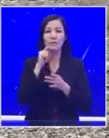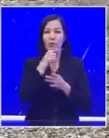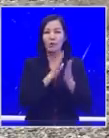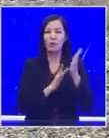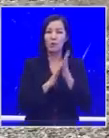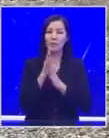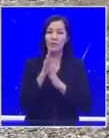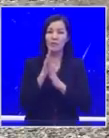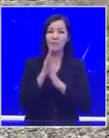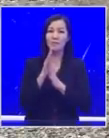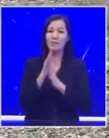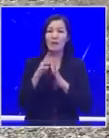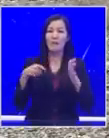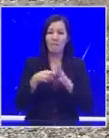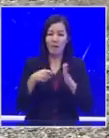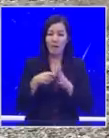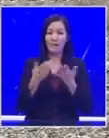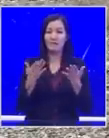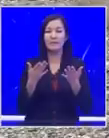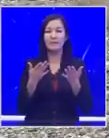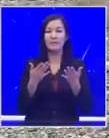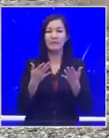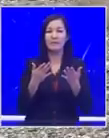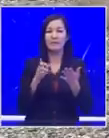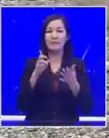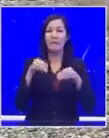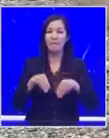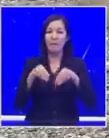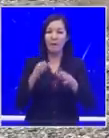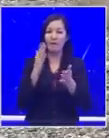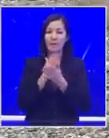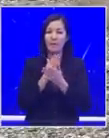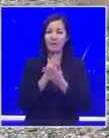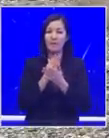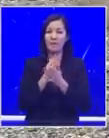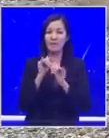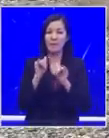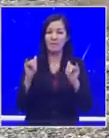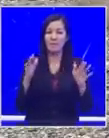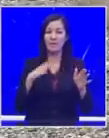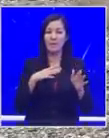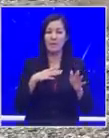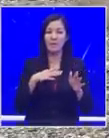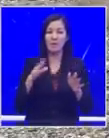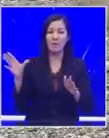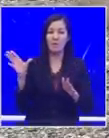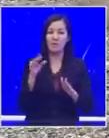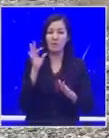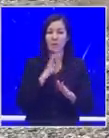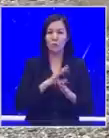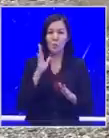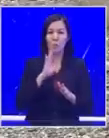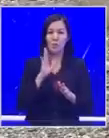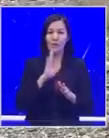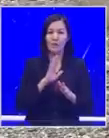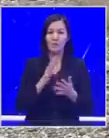жүгері, жаңа мал азығы, мынау бақ, білесіздер, біз ауданда өзі дамып келе жатқан осының бәрін мына жерде біз пайдалансақ, бізге үлкен